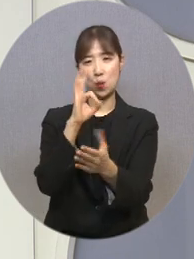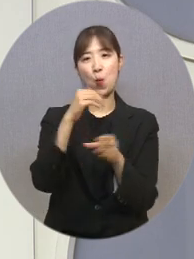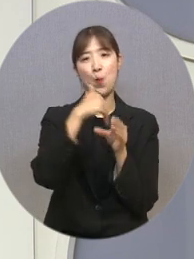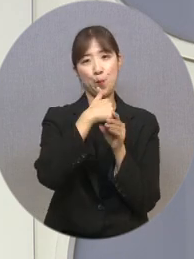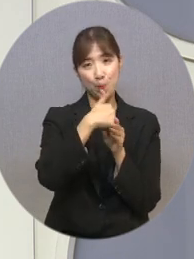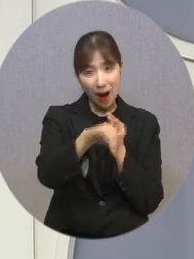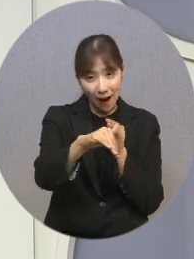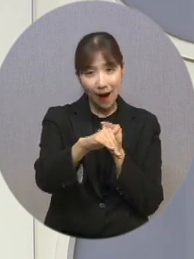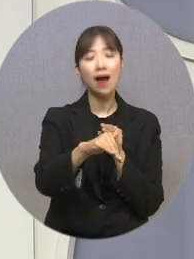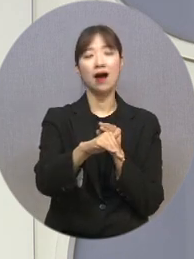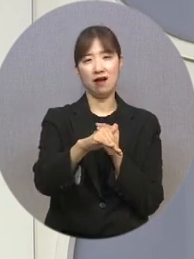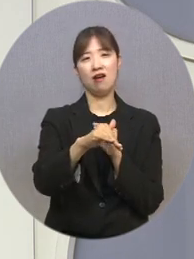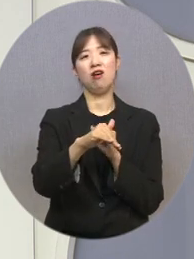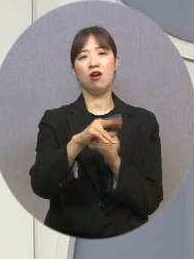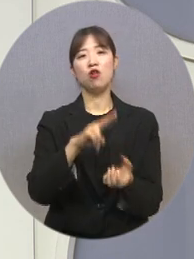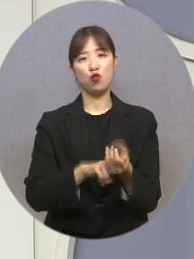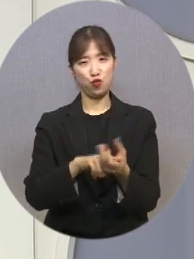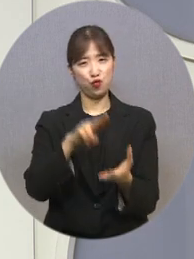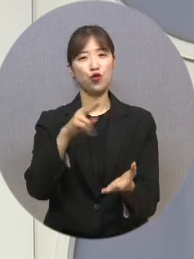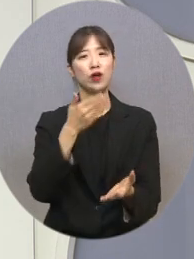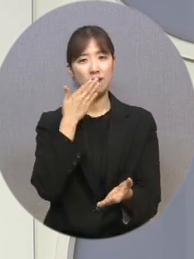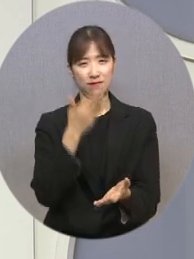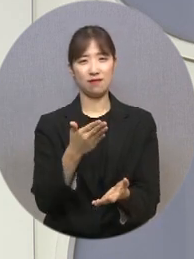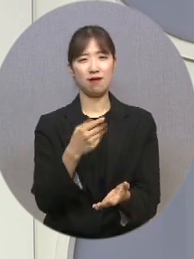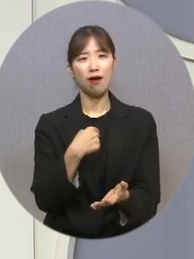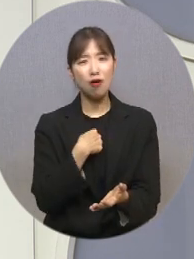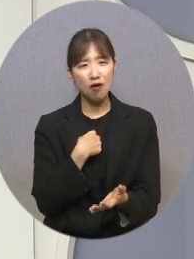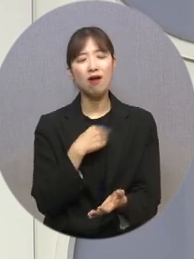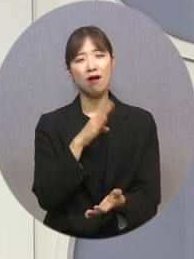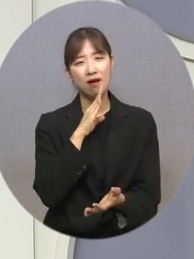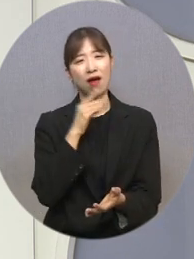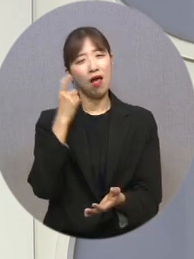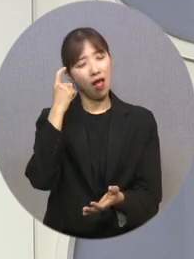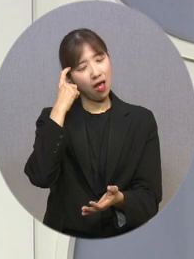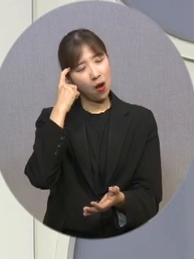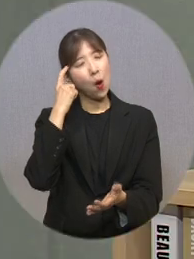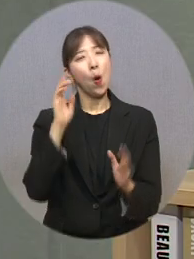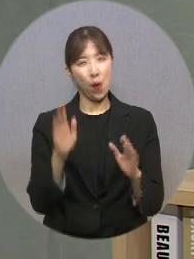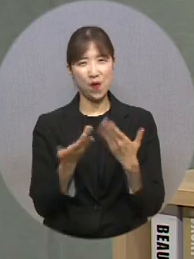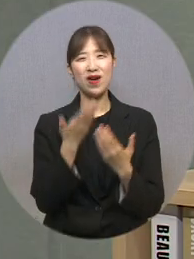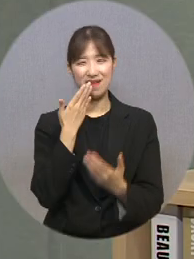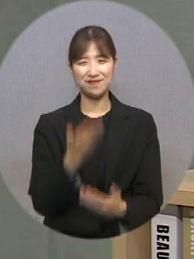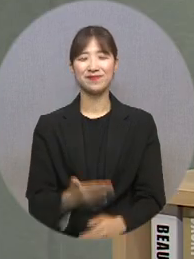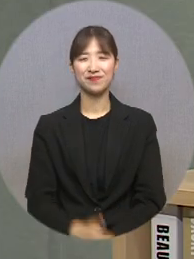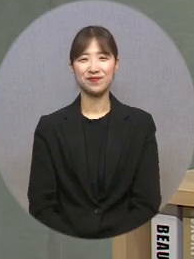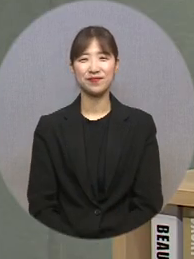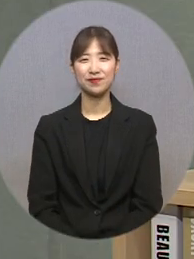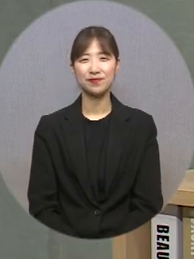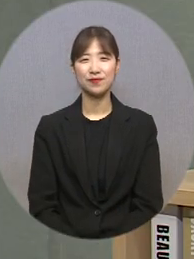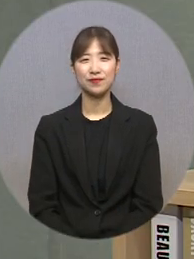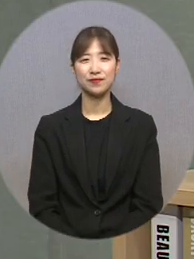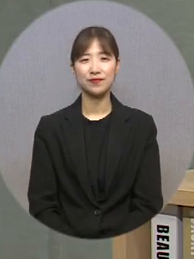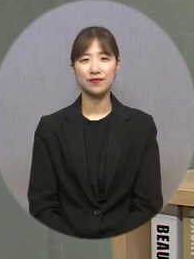부분 혐의를 밝힐 수가 있어서 일단 수사기관인 저희들도 굉장히 머리가 가볍습니다. 그래요.